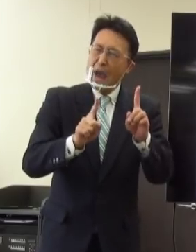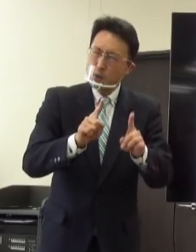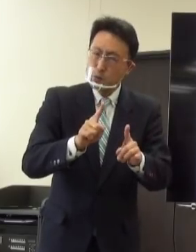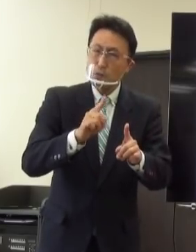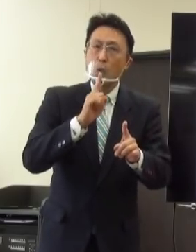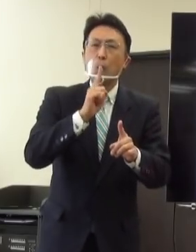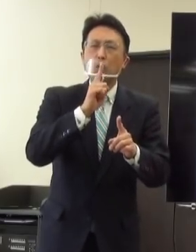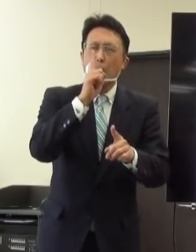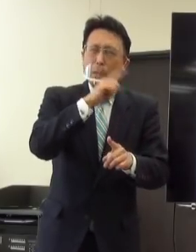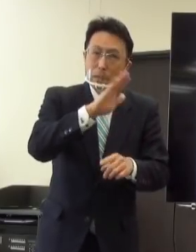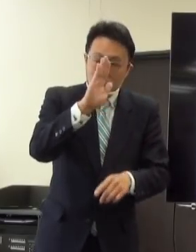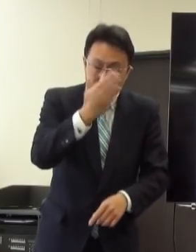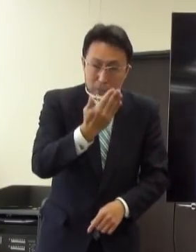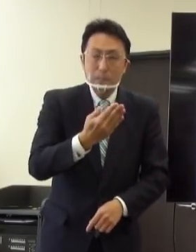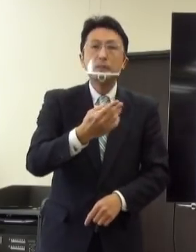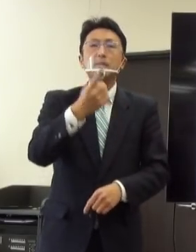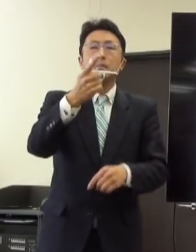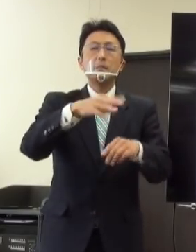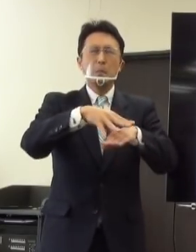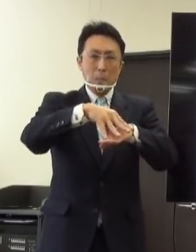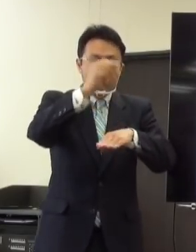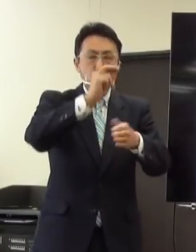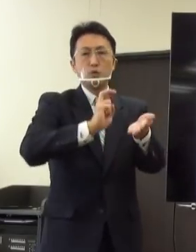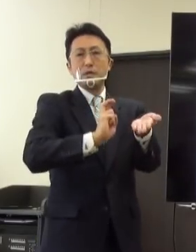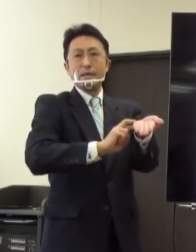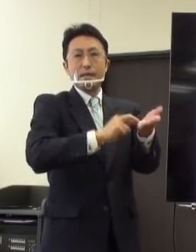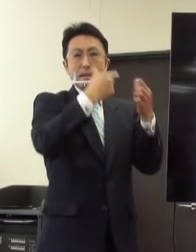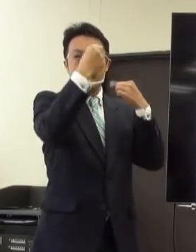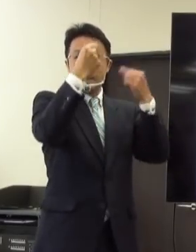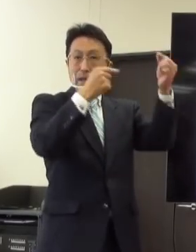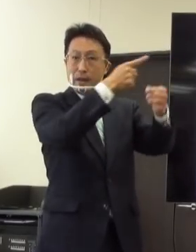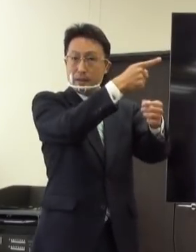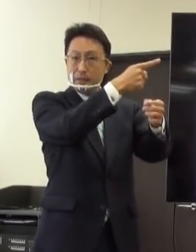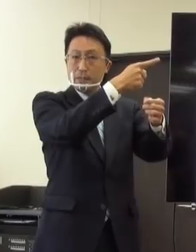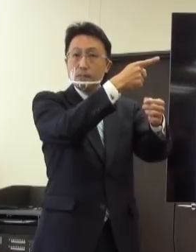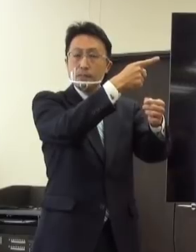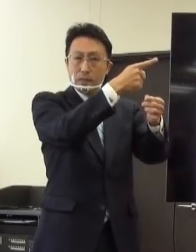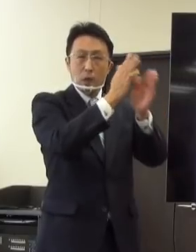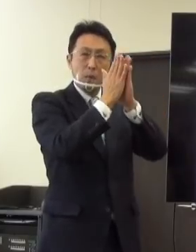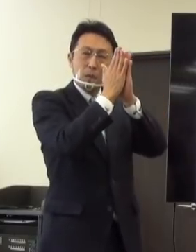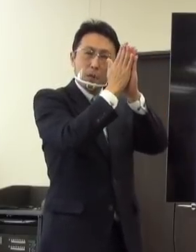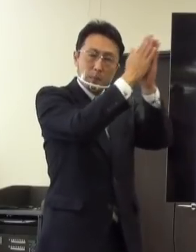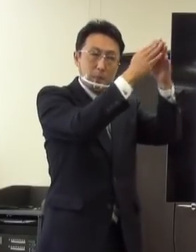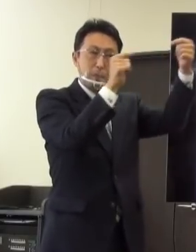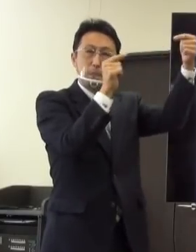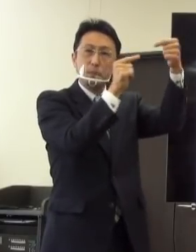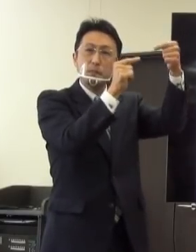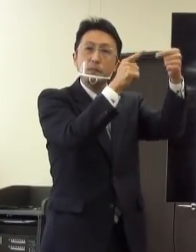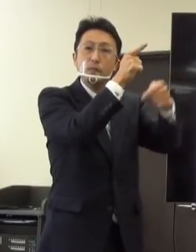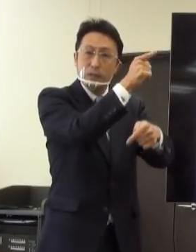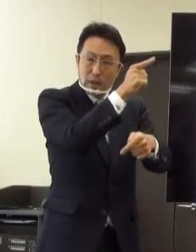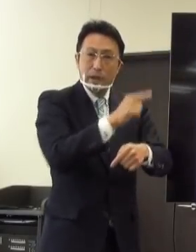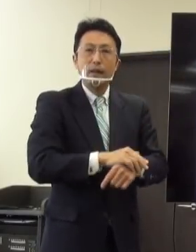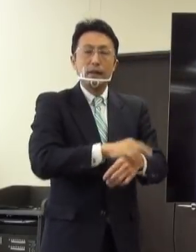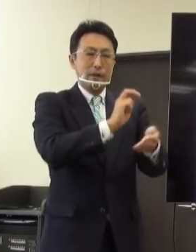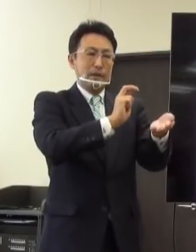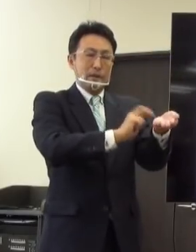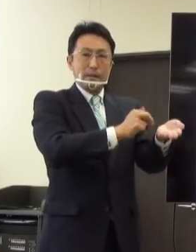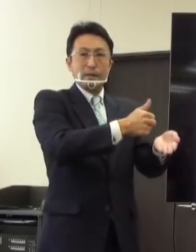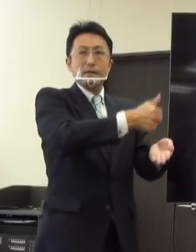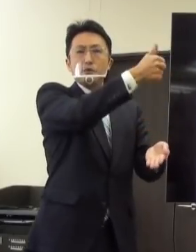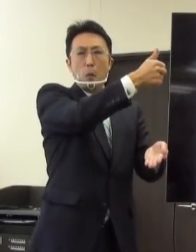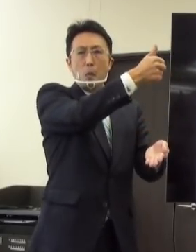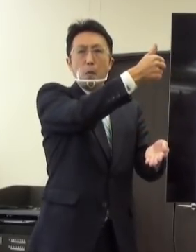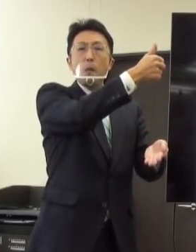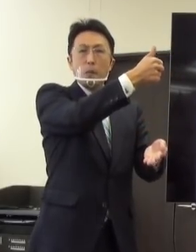ども、医大の方にお願いして、心よく鈴木博之院長先生